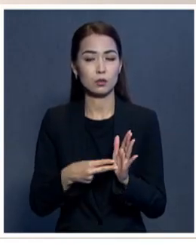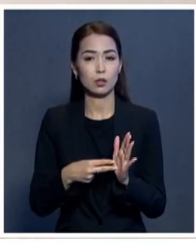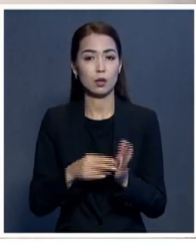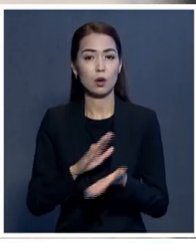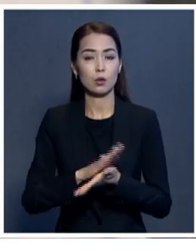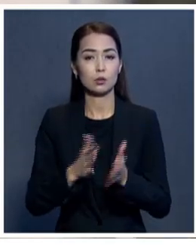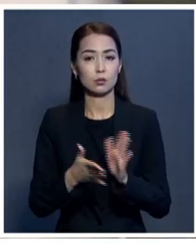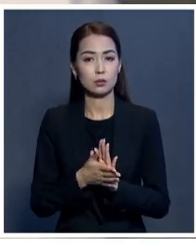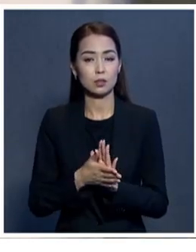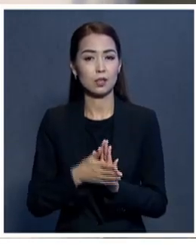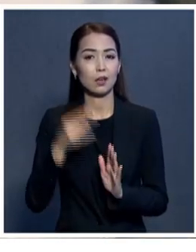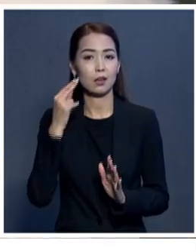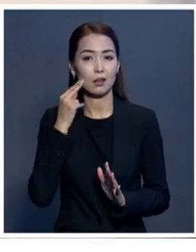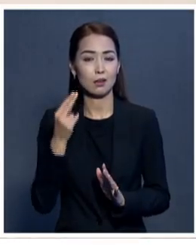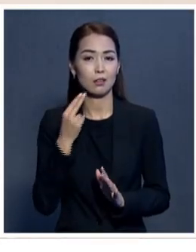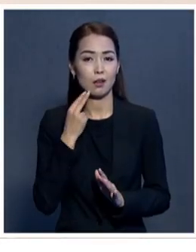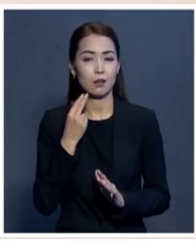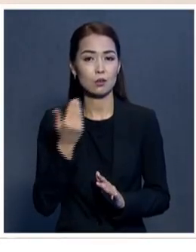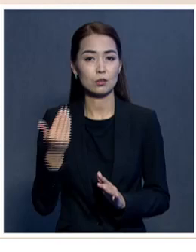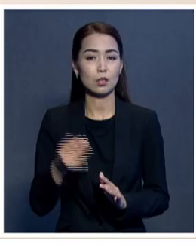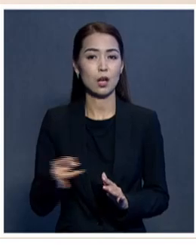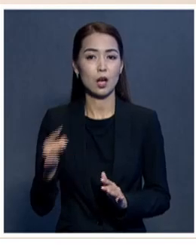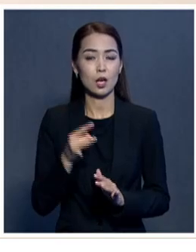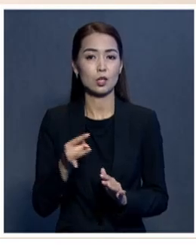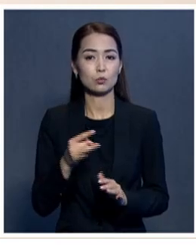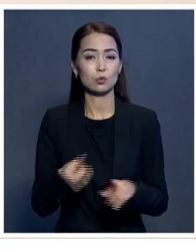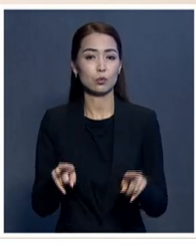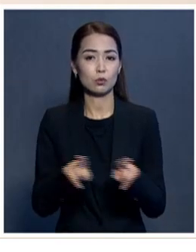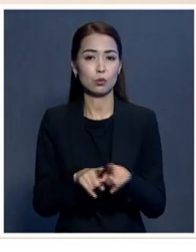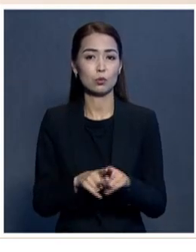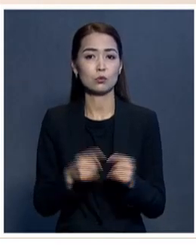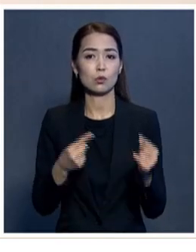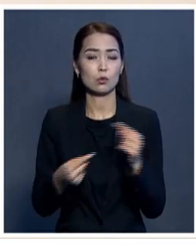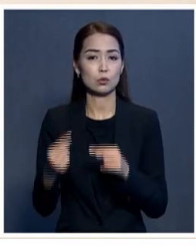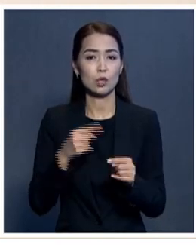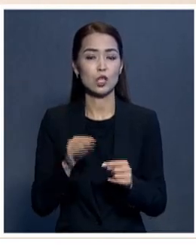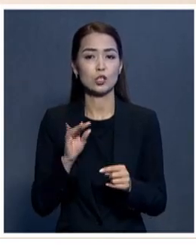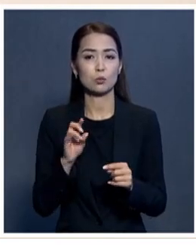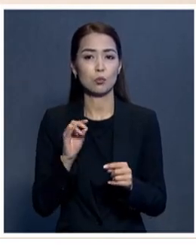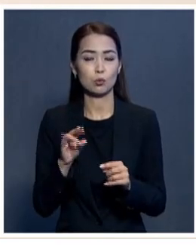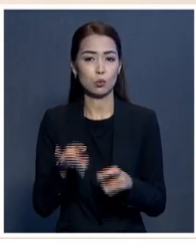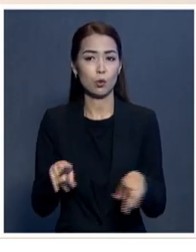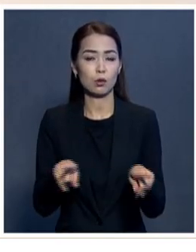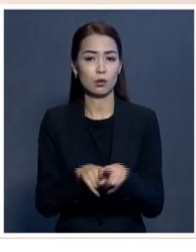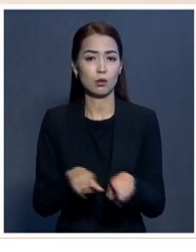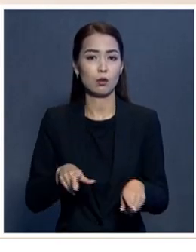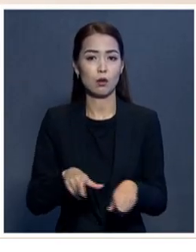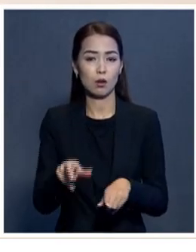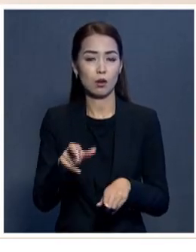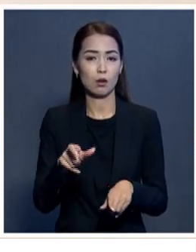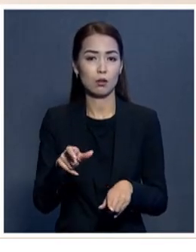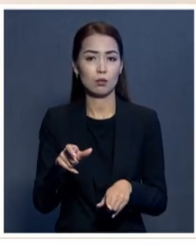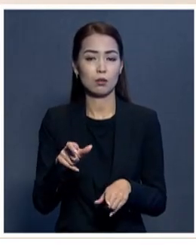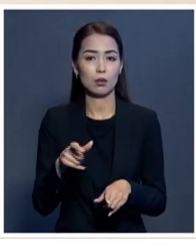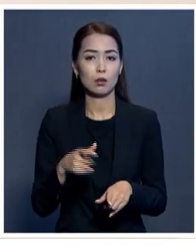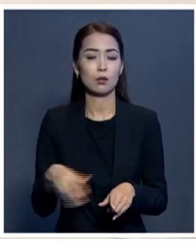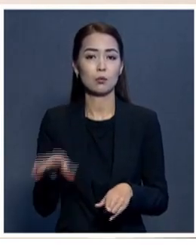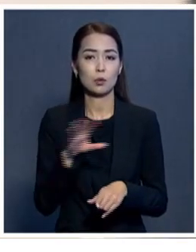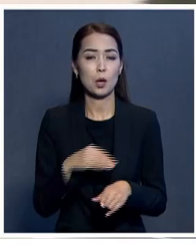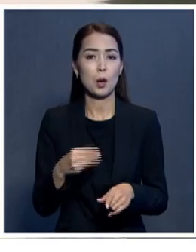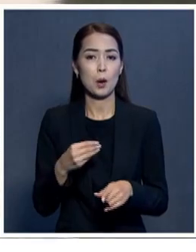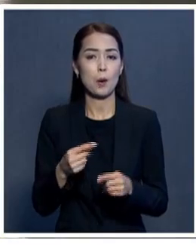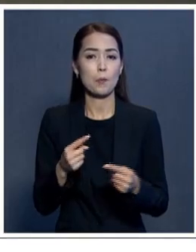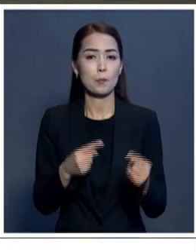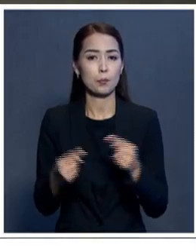бұл Қытай Халық Республикасын жүргізіп жатқан жібек жол экономикалық саясаты, сонымен қатар осы бір жол, бір